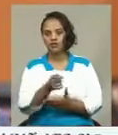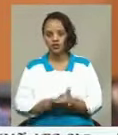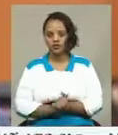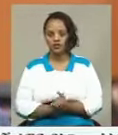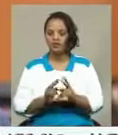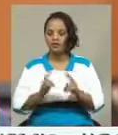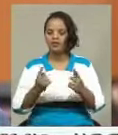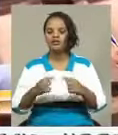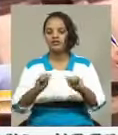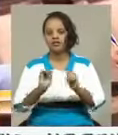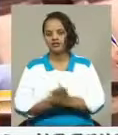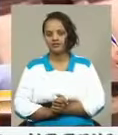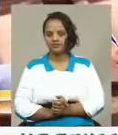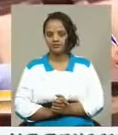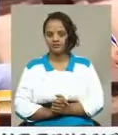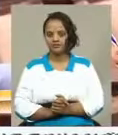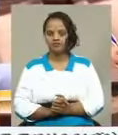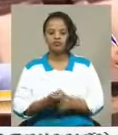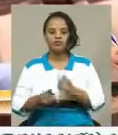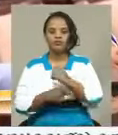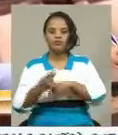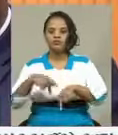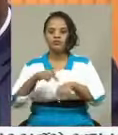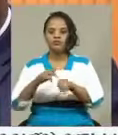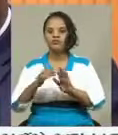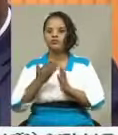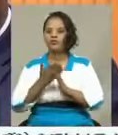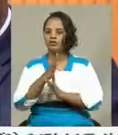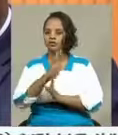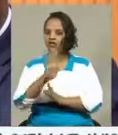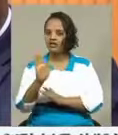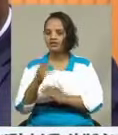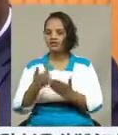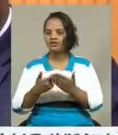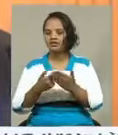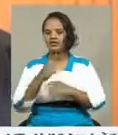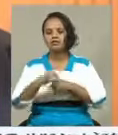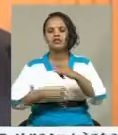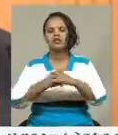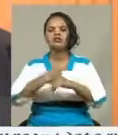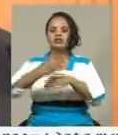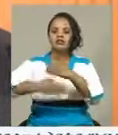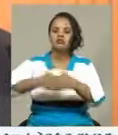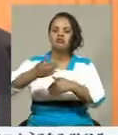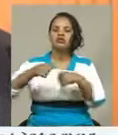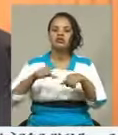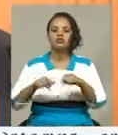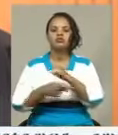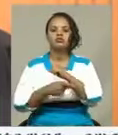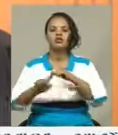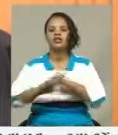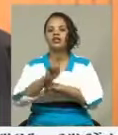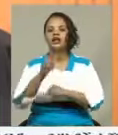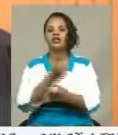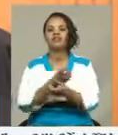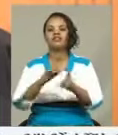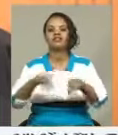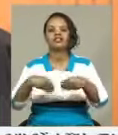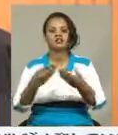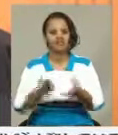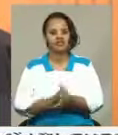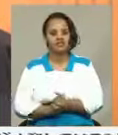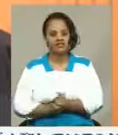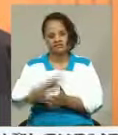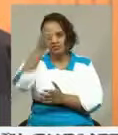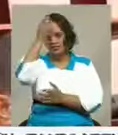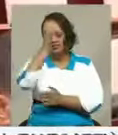በጣም ጥረናል። የፖለቲካ ፓርቲዎች በበኩላቸው ሀገራዊ ምክክሩ ለዘመናት ሲንከባለል የቆየውን የፖለቲካ ጥያቄ መፍትሄ ለመስጠት